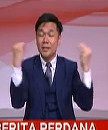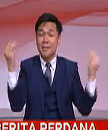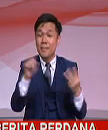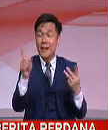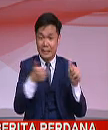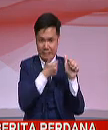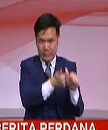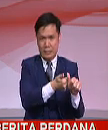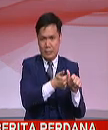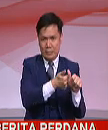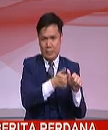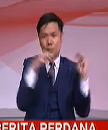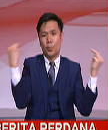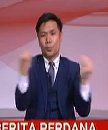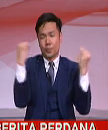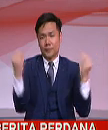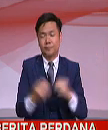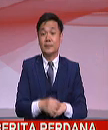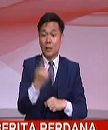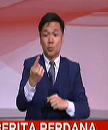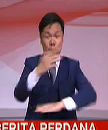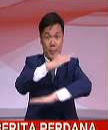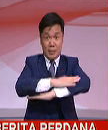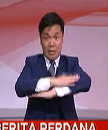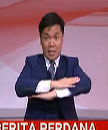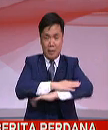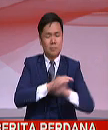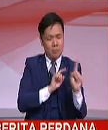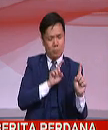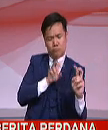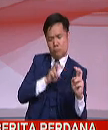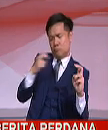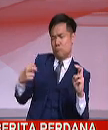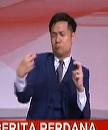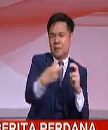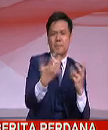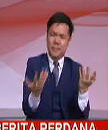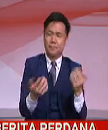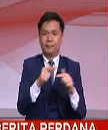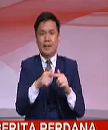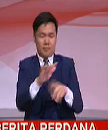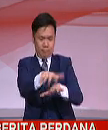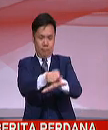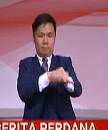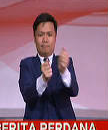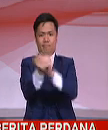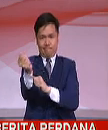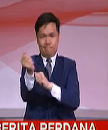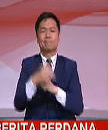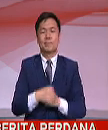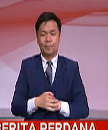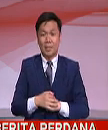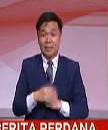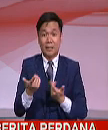di mana mereka letakkan hanya beberapa orang dekat satu table dan akan ada gloves apa semualah seperti biasalah untuk